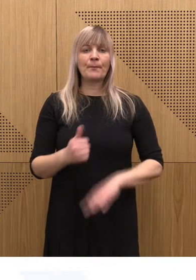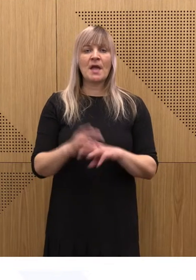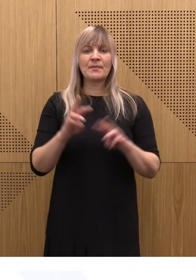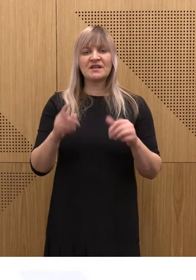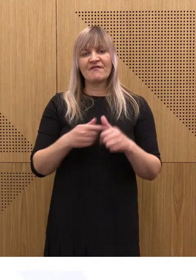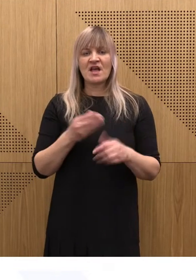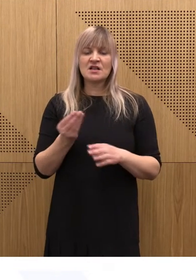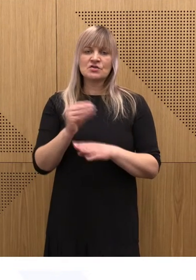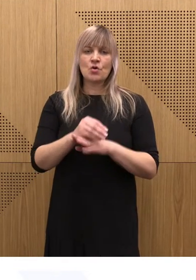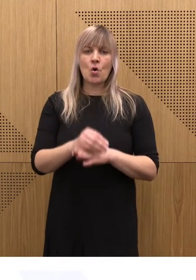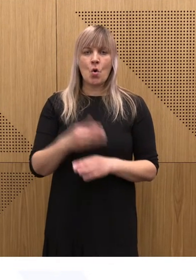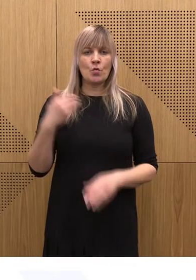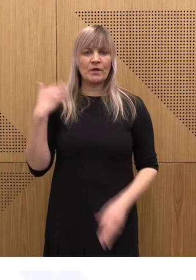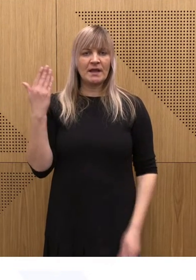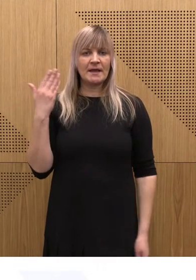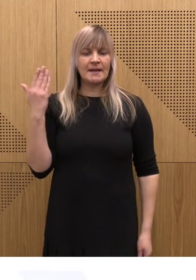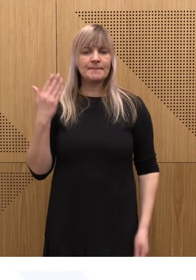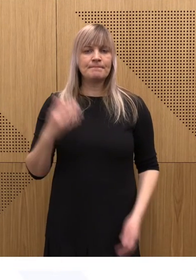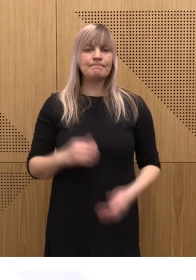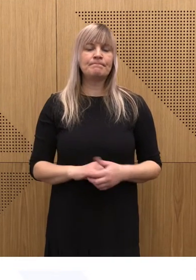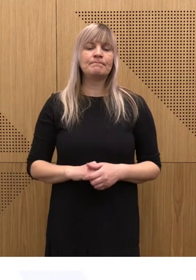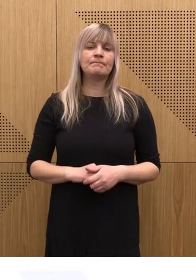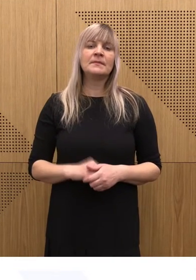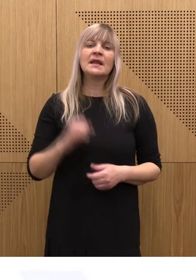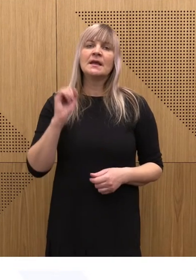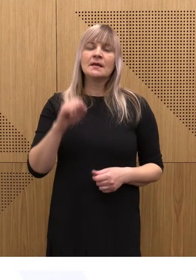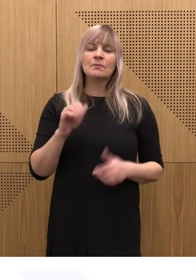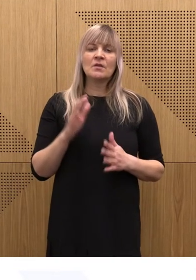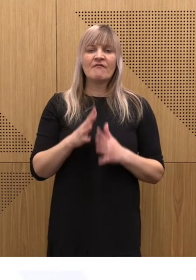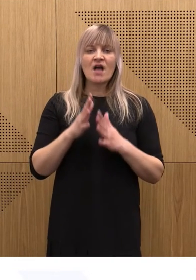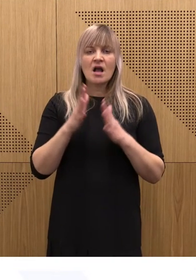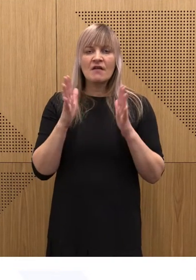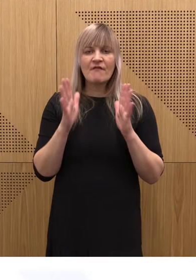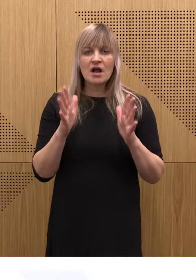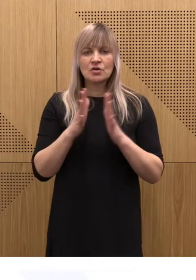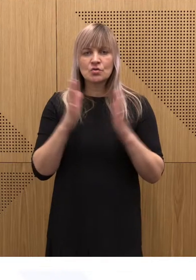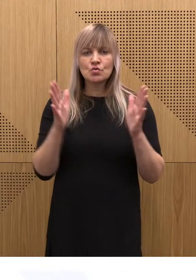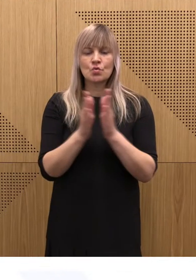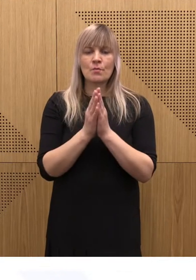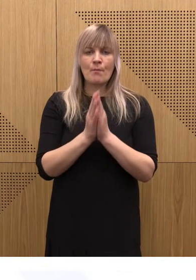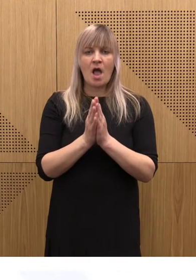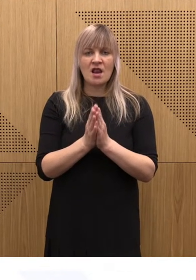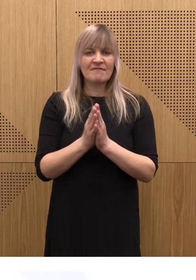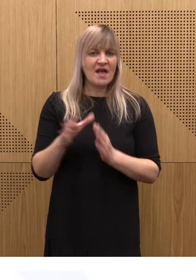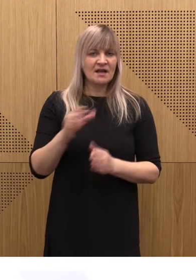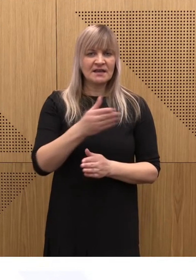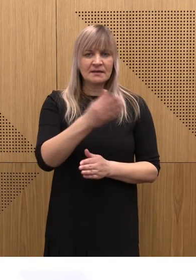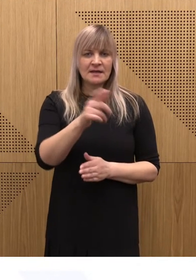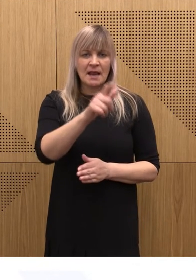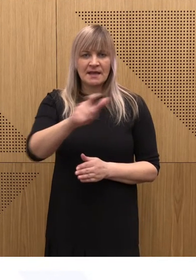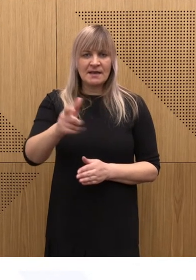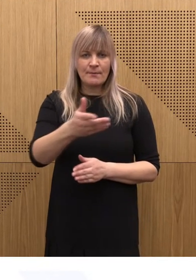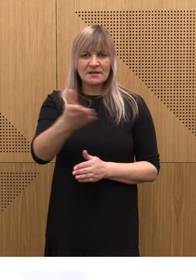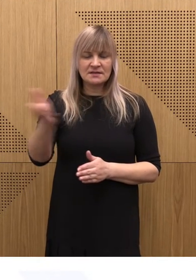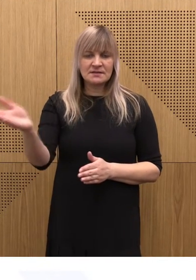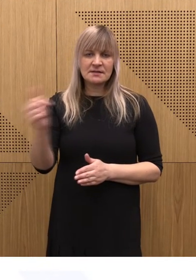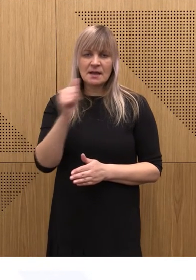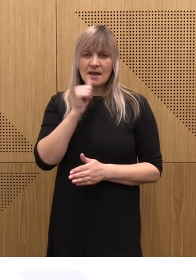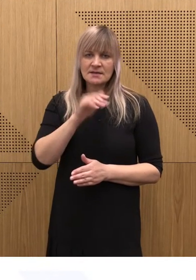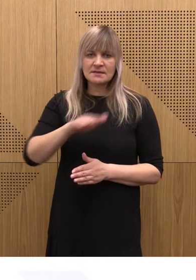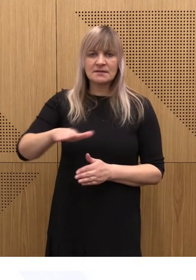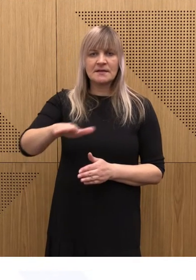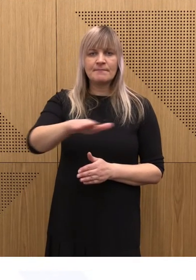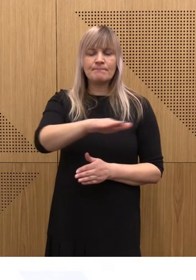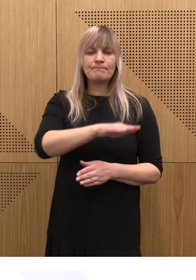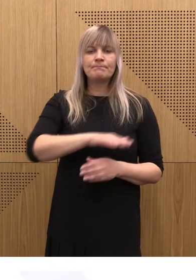veel täiendavalt lisada. Ja mul on väga suur palve tegelikult kõigile Eesti inimestele. Mul on väga suur